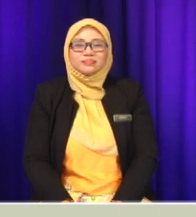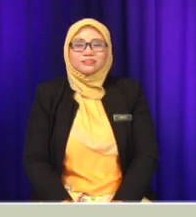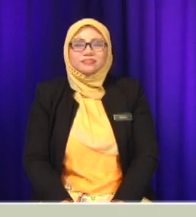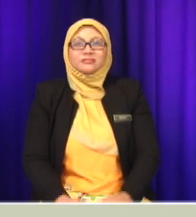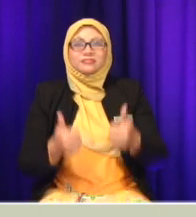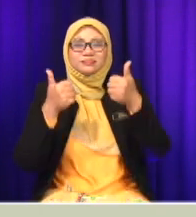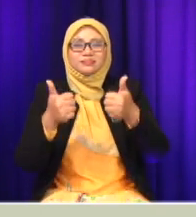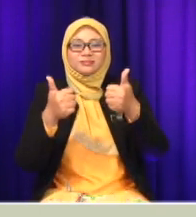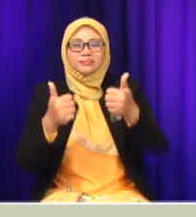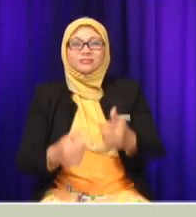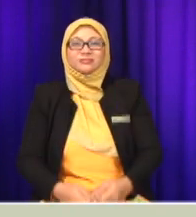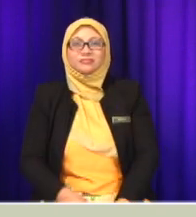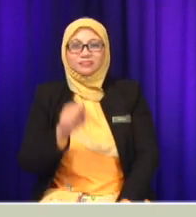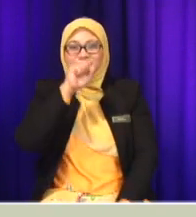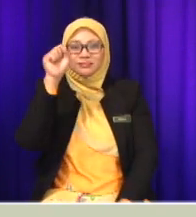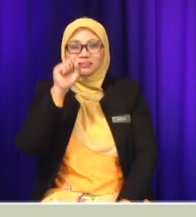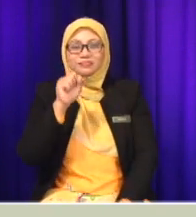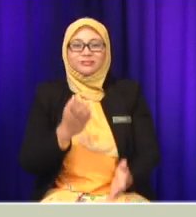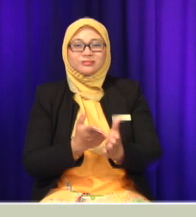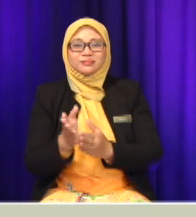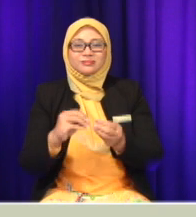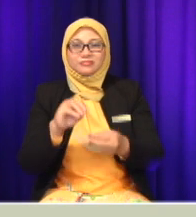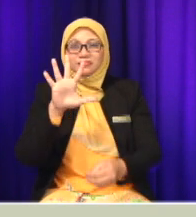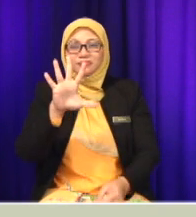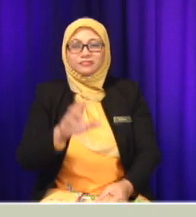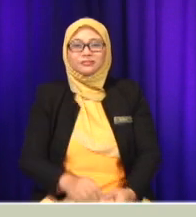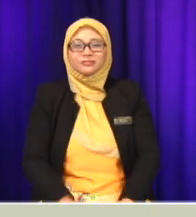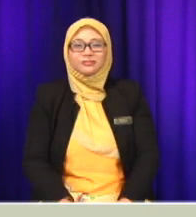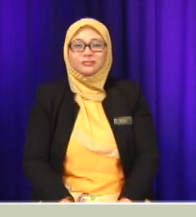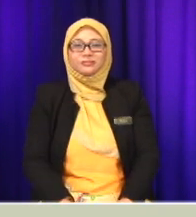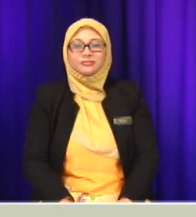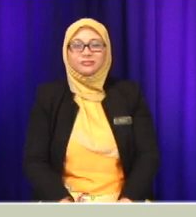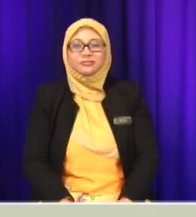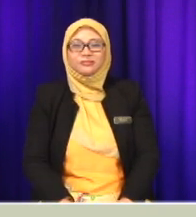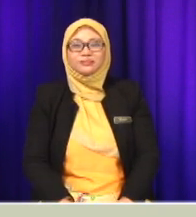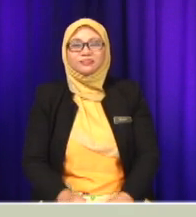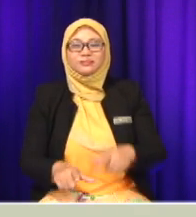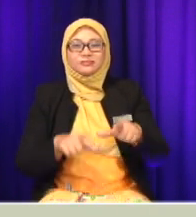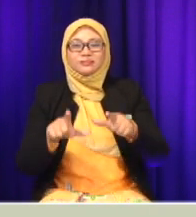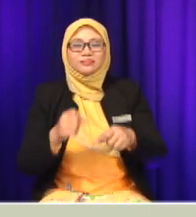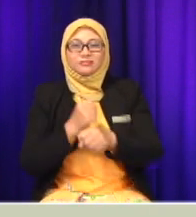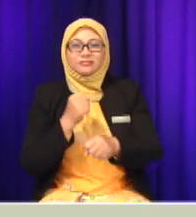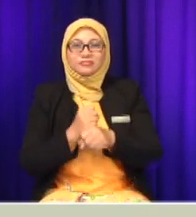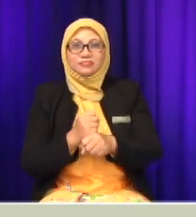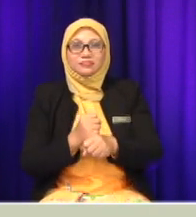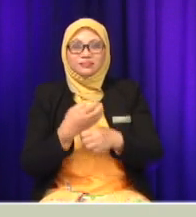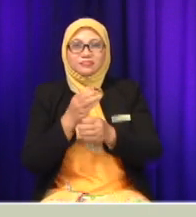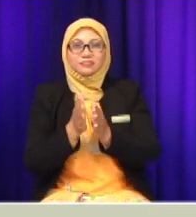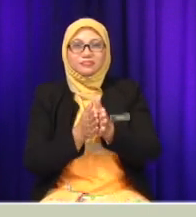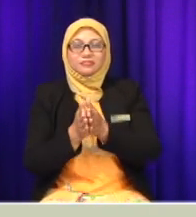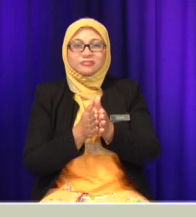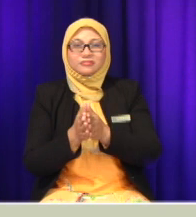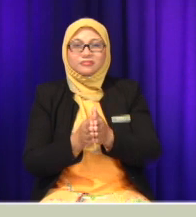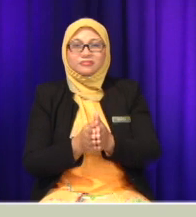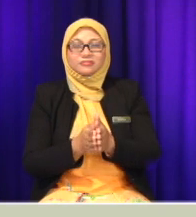inj soalan yangusnya yang berikut ialah peryataan langkah kerja mempelas injap yang tidak mengikut urutan